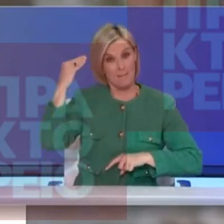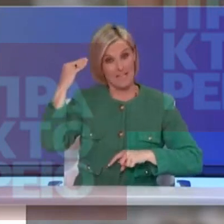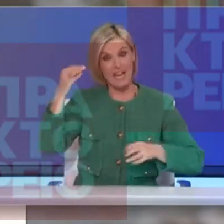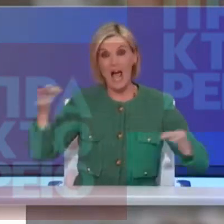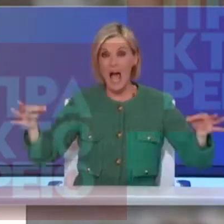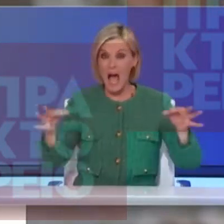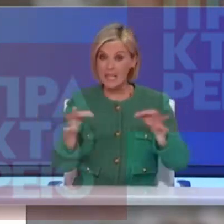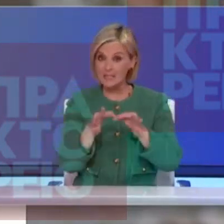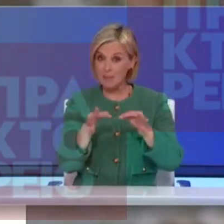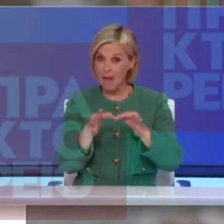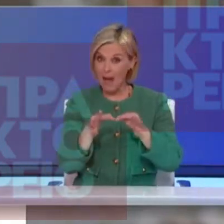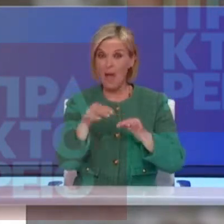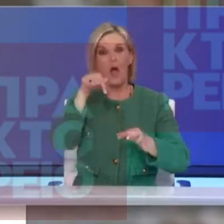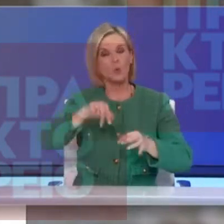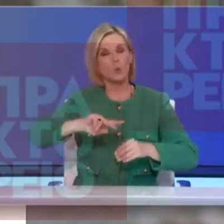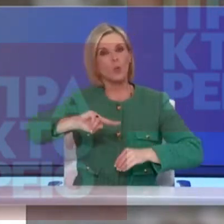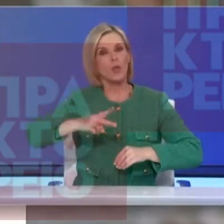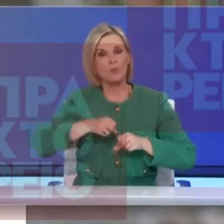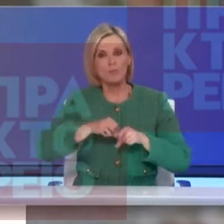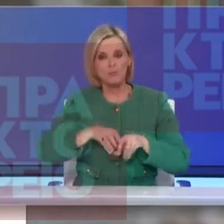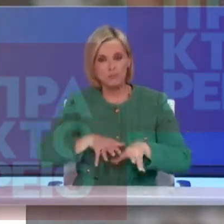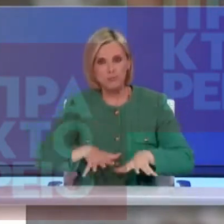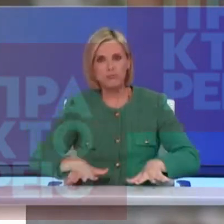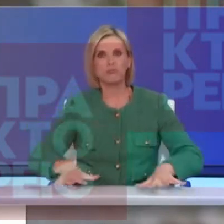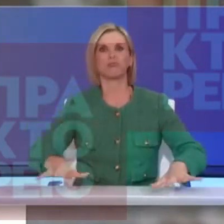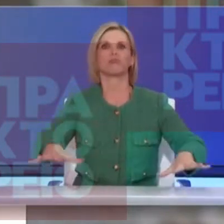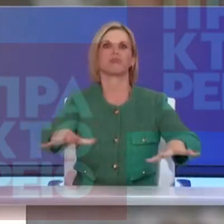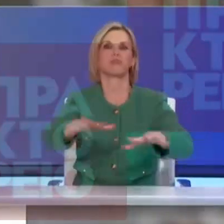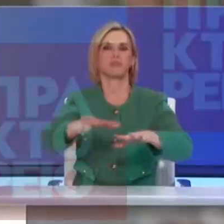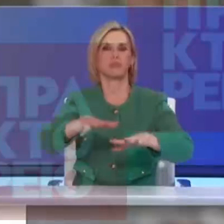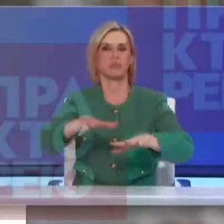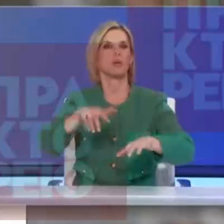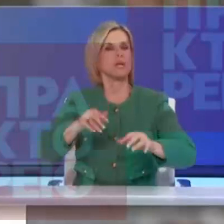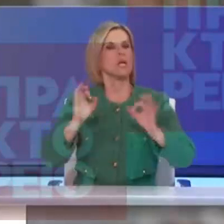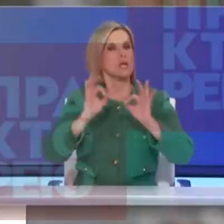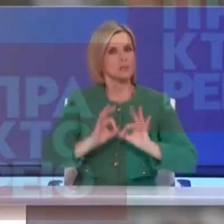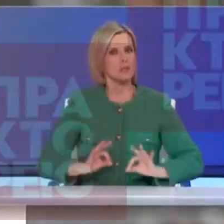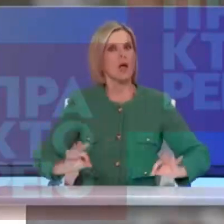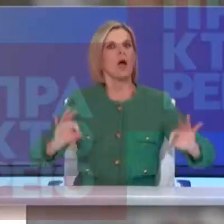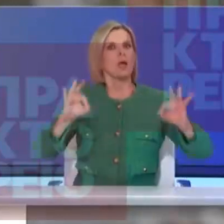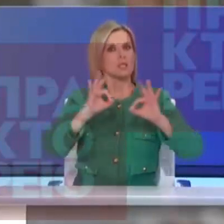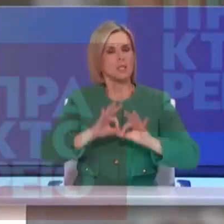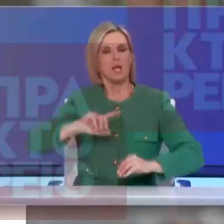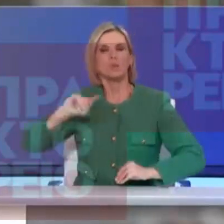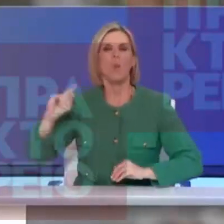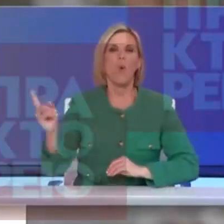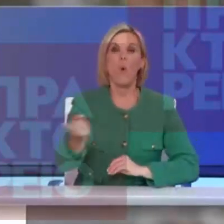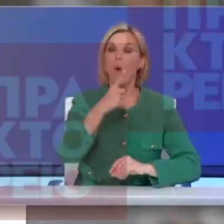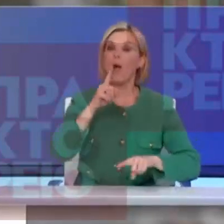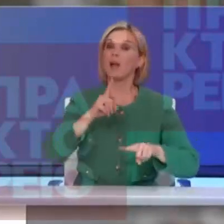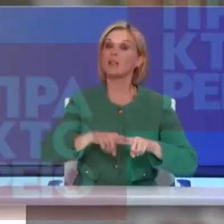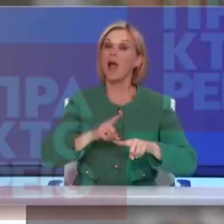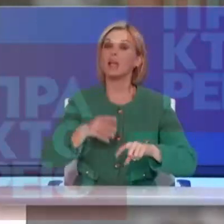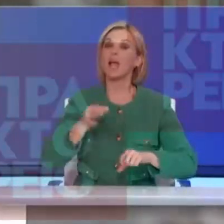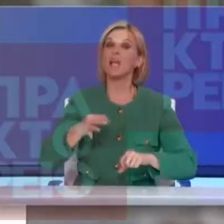να απλωθεί σε πολλά περισσότερα ακόμα νησιά σε πρώτη φάση και σε όλα τελικά τα ελληνικά νησιά σε βάθος